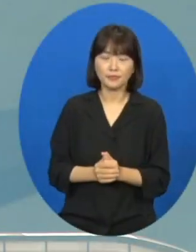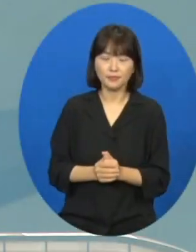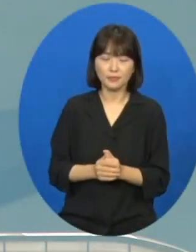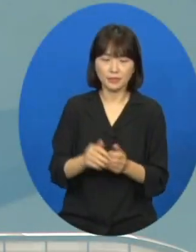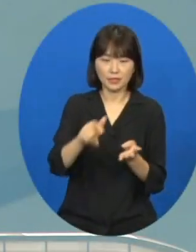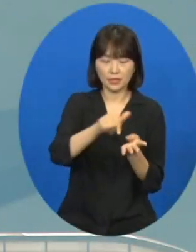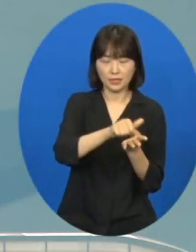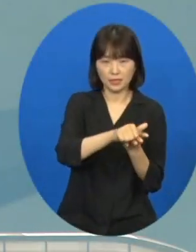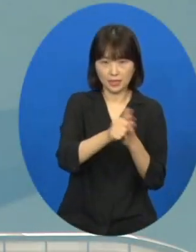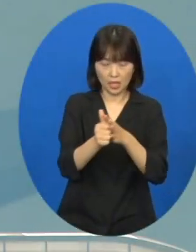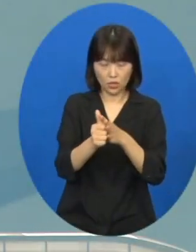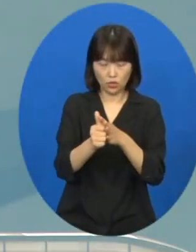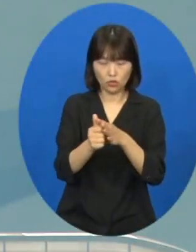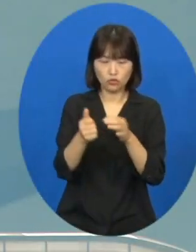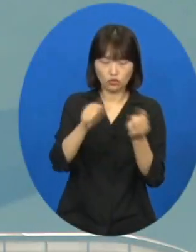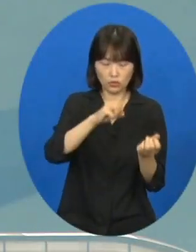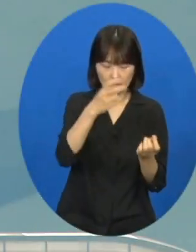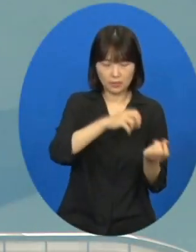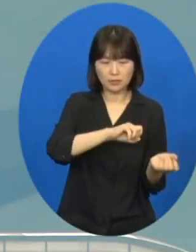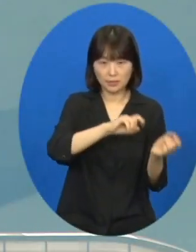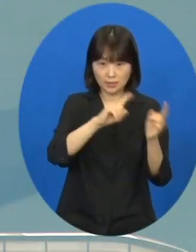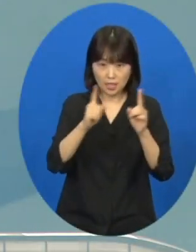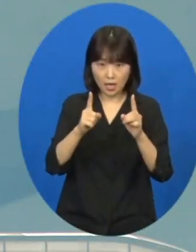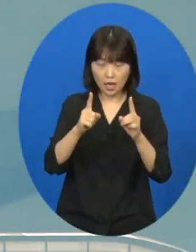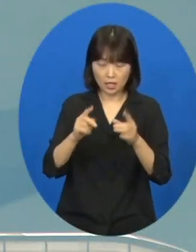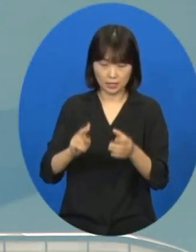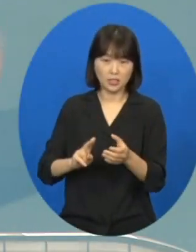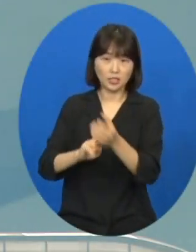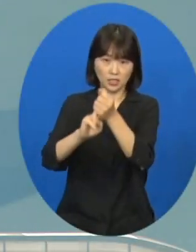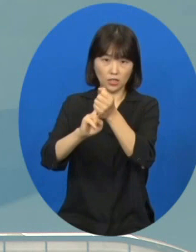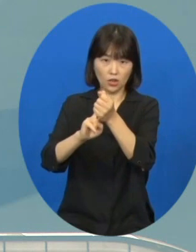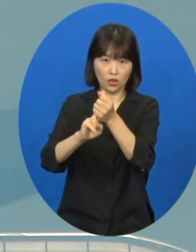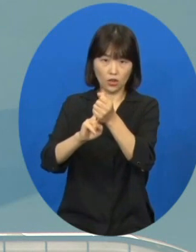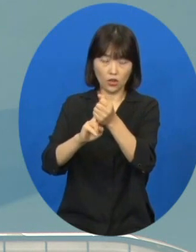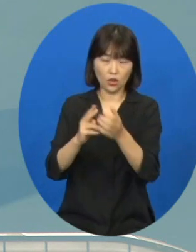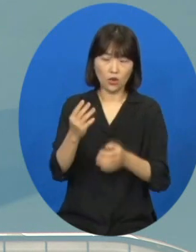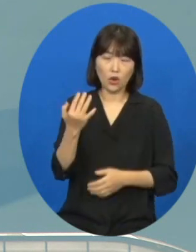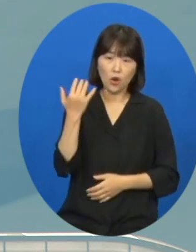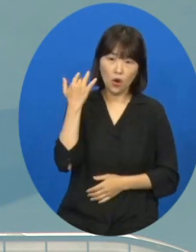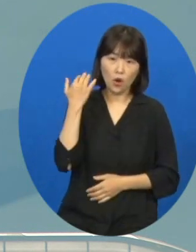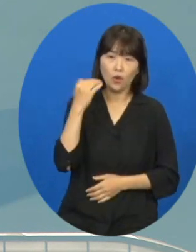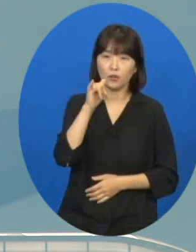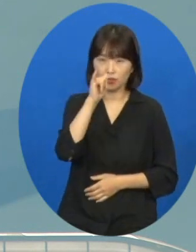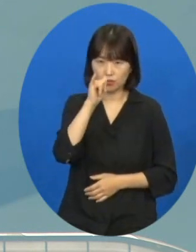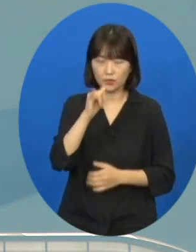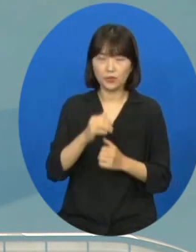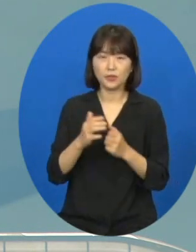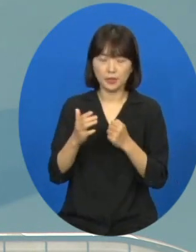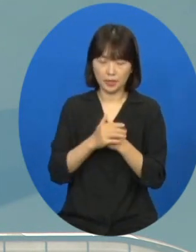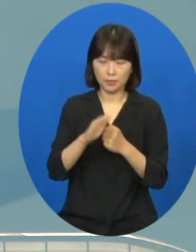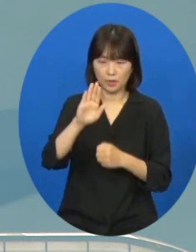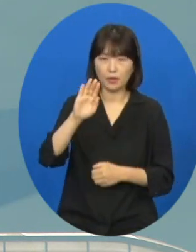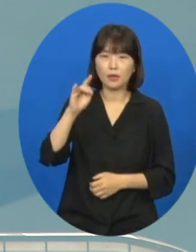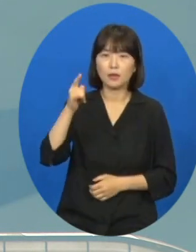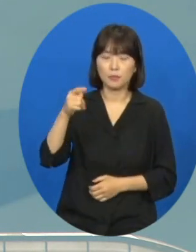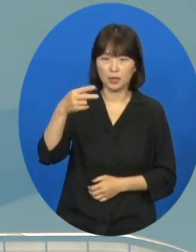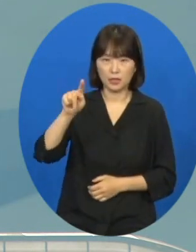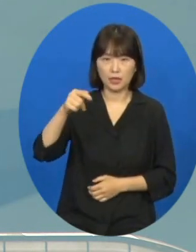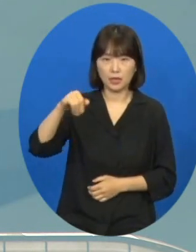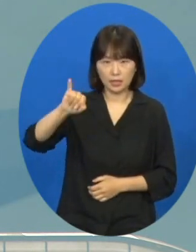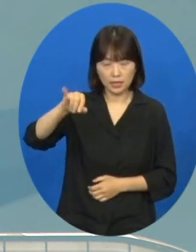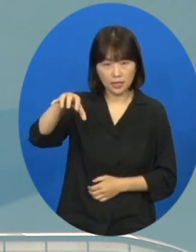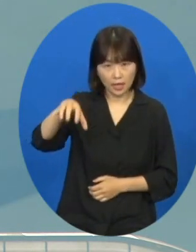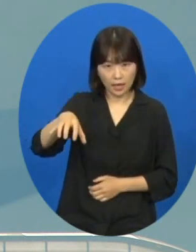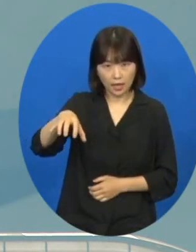나사로가 죽었다가 다시 살아나는 그런 놀라운 기적이 바로 얼마 전에 있었기 때문에 그 베다니에